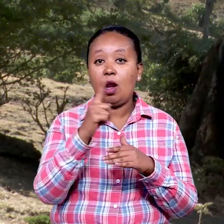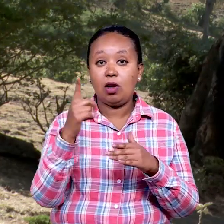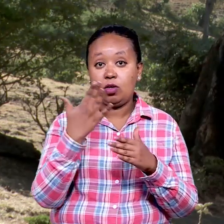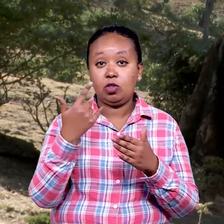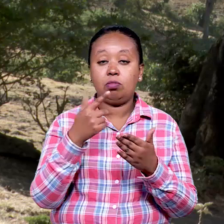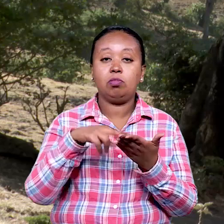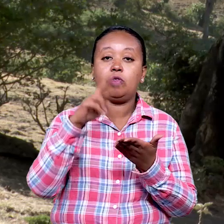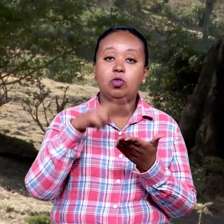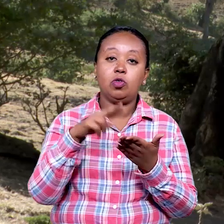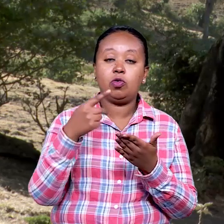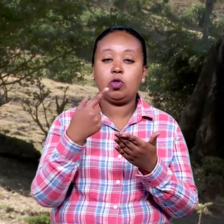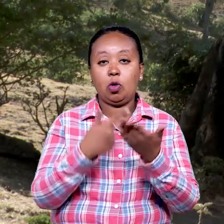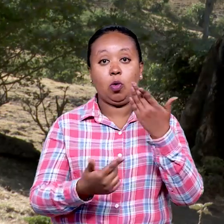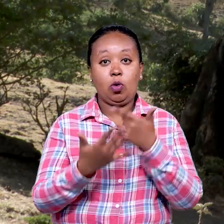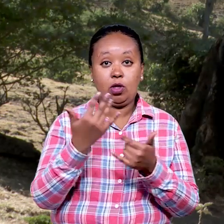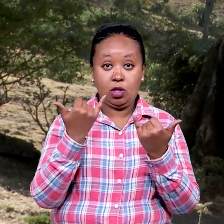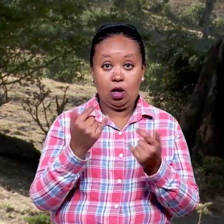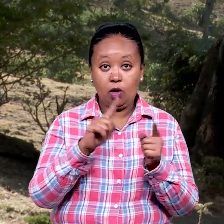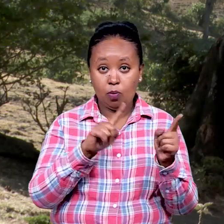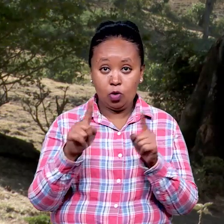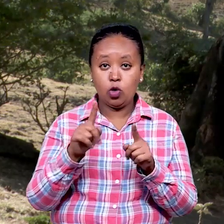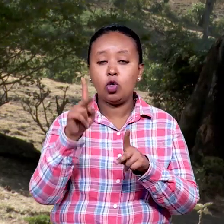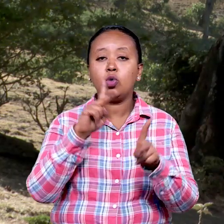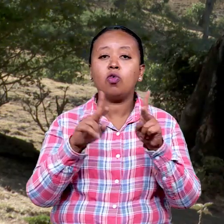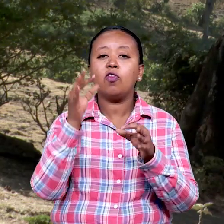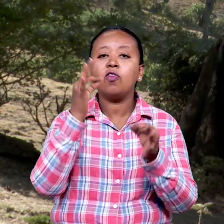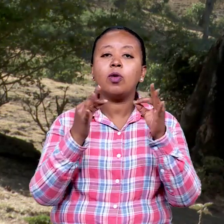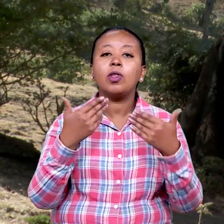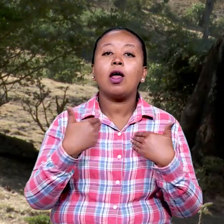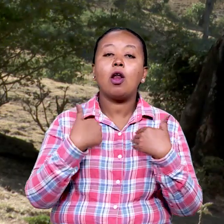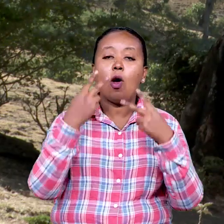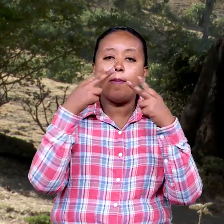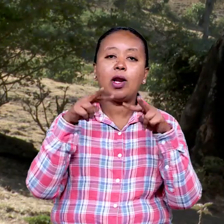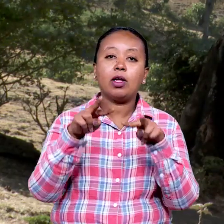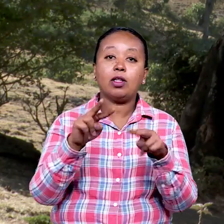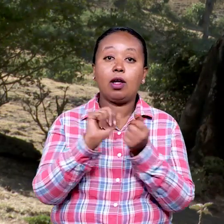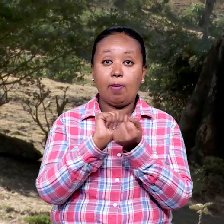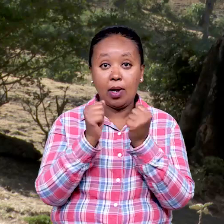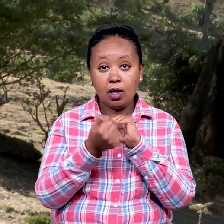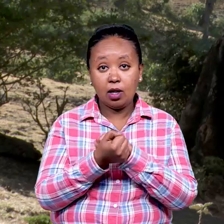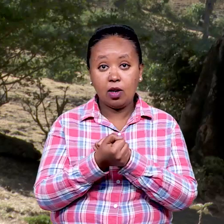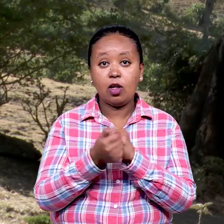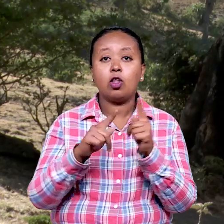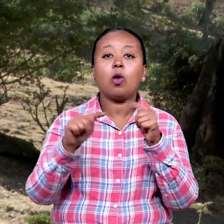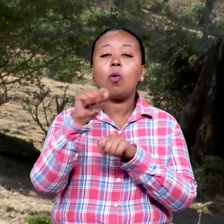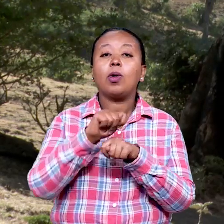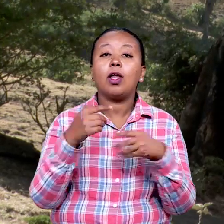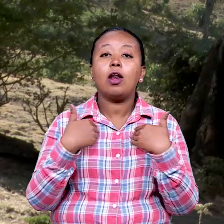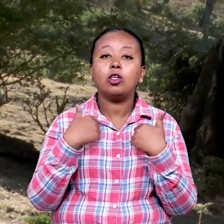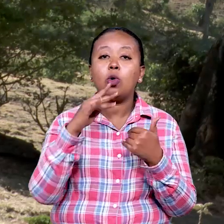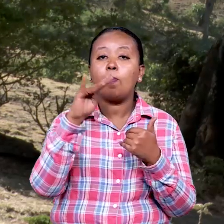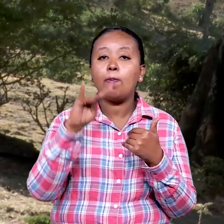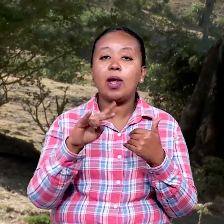ጉዳይ አንዳንድ ነገሮችን እያነሳሳን ተጫውተናል። ዛሬ ደግሞ ህዝቡ ፍርድ ቤቶች ላይ ያለው አመለካከት ከመቀየር አንጻር